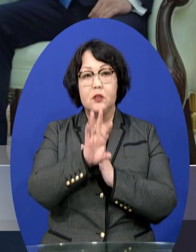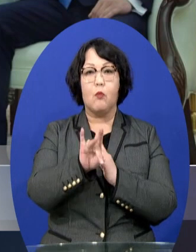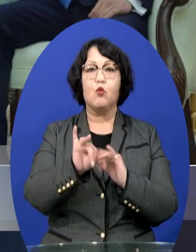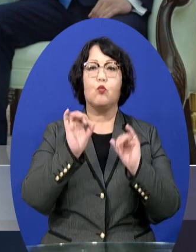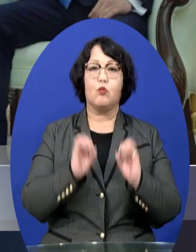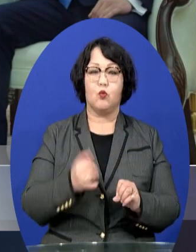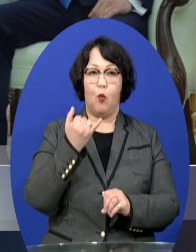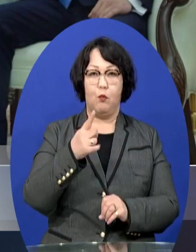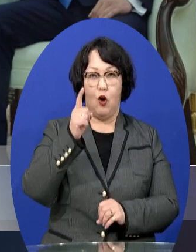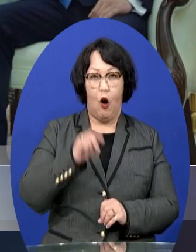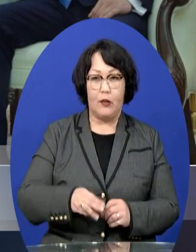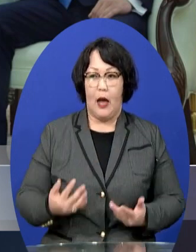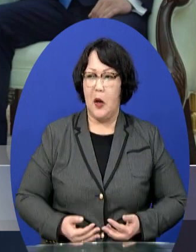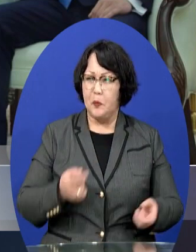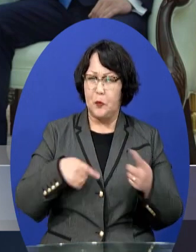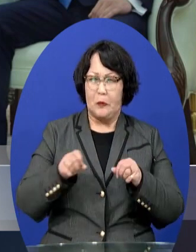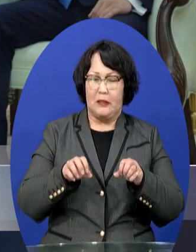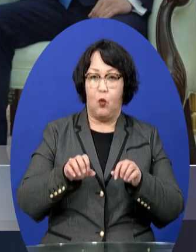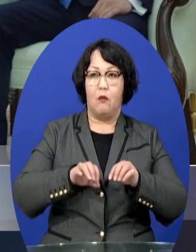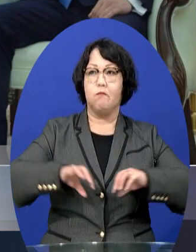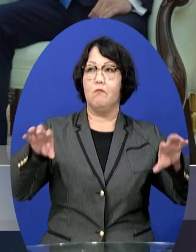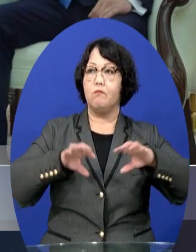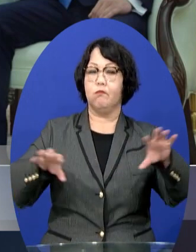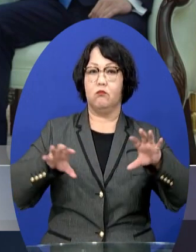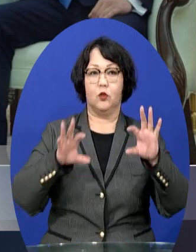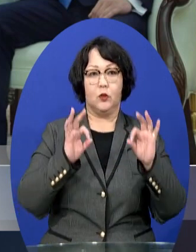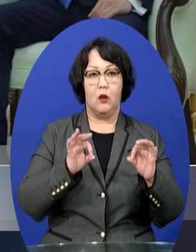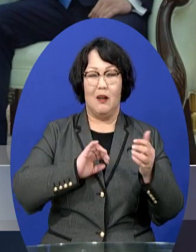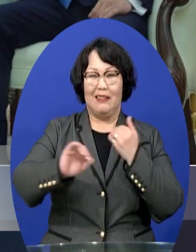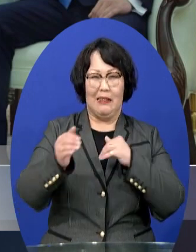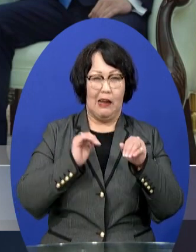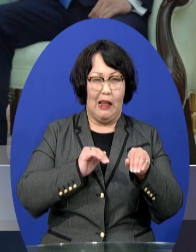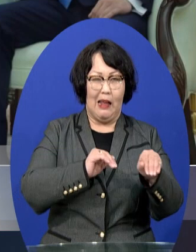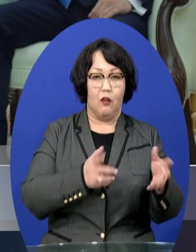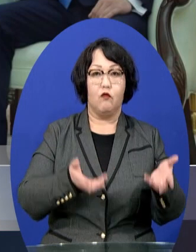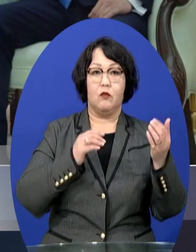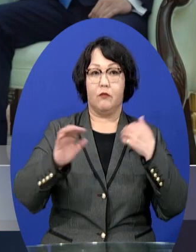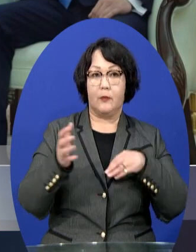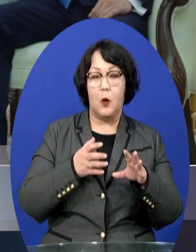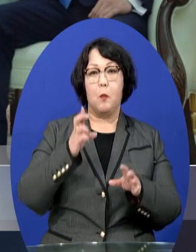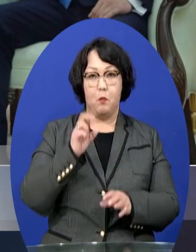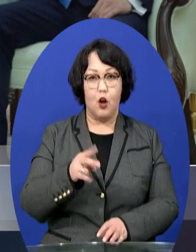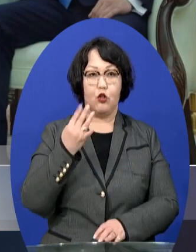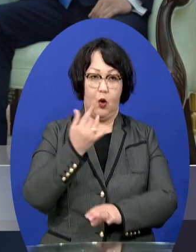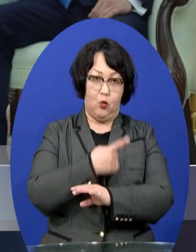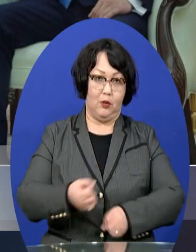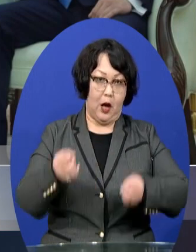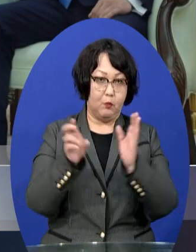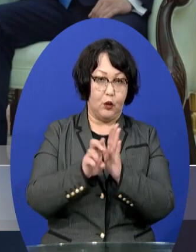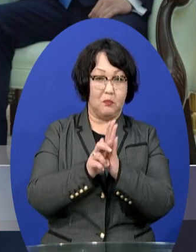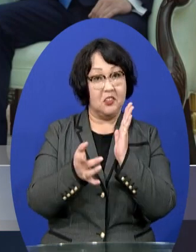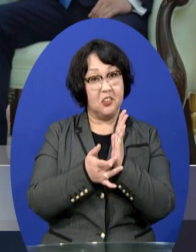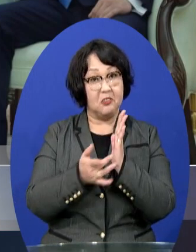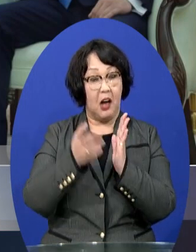хэд төвлөрлийг сааруулж, автозамын төвчрлийг бууруулахад чиглэсэн бодиттой үрдэн бүхий технологийн шийдлүүдийн талаар санал болгон